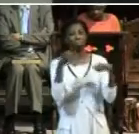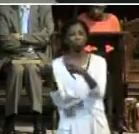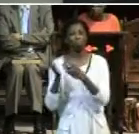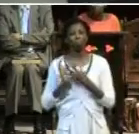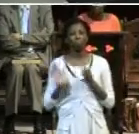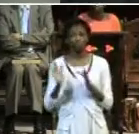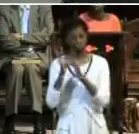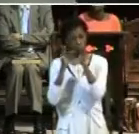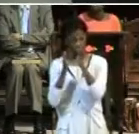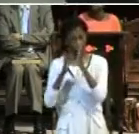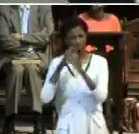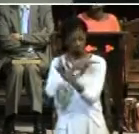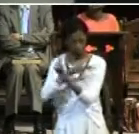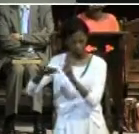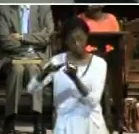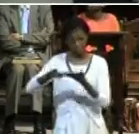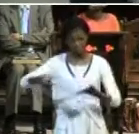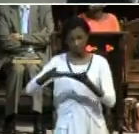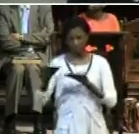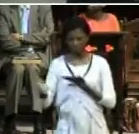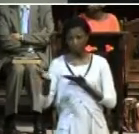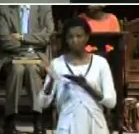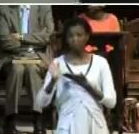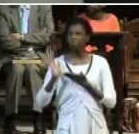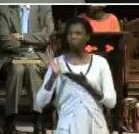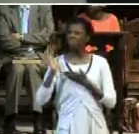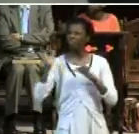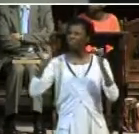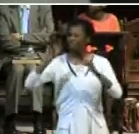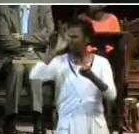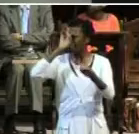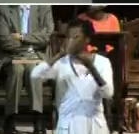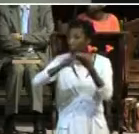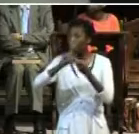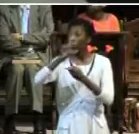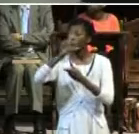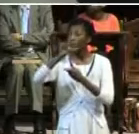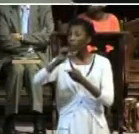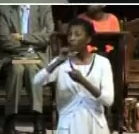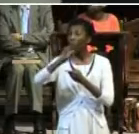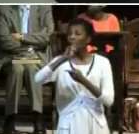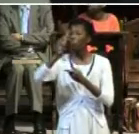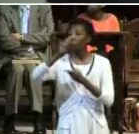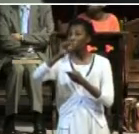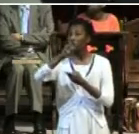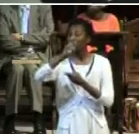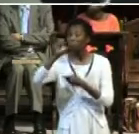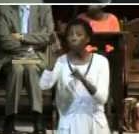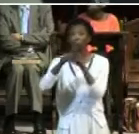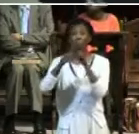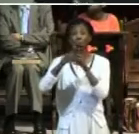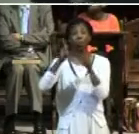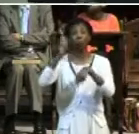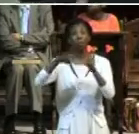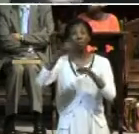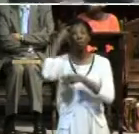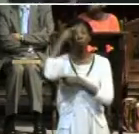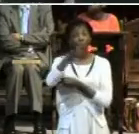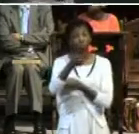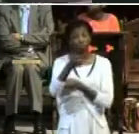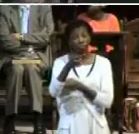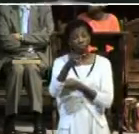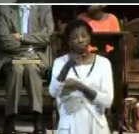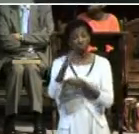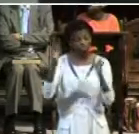fête, donné en l'honneur de, alors Lazare, peut-être en l'honneur de Jésus, d'ailleurs lui-même, puisque c'est lui qui a